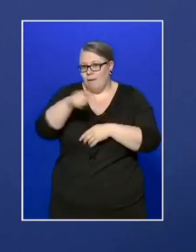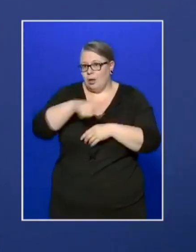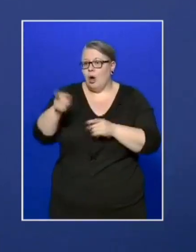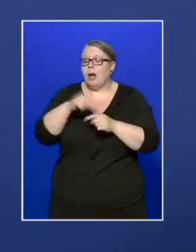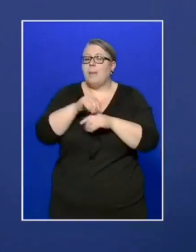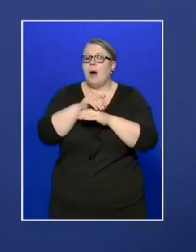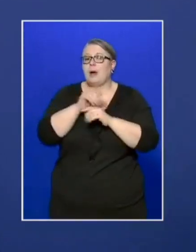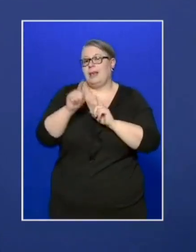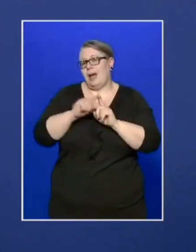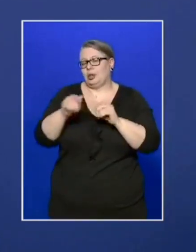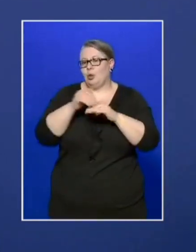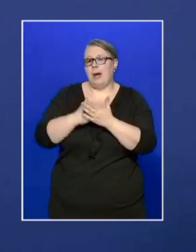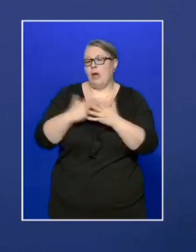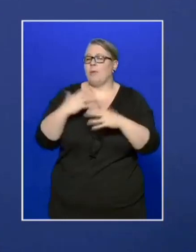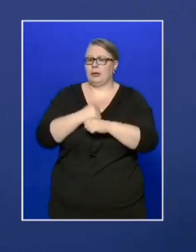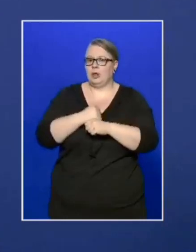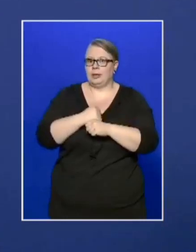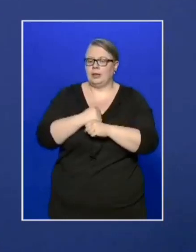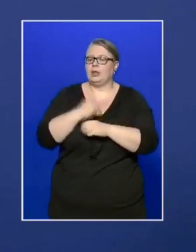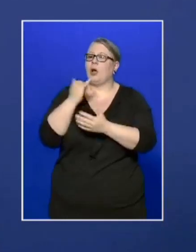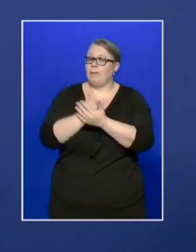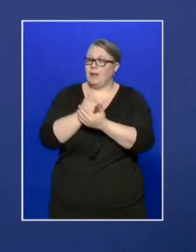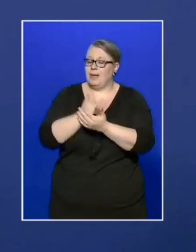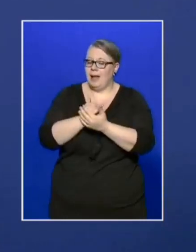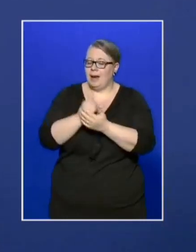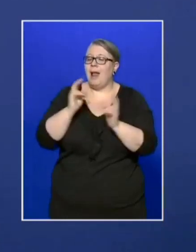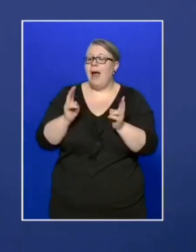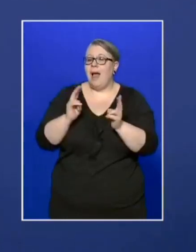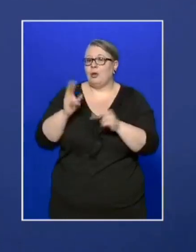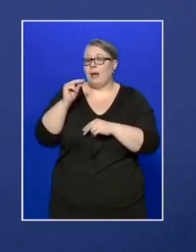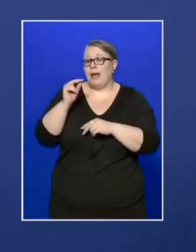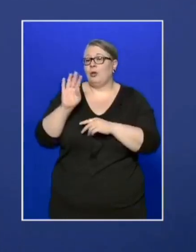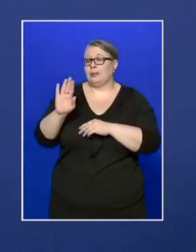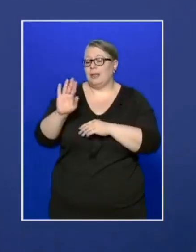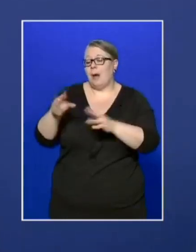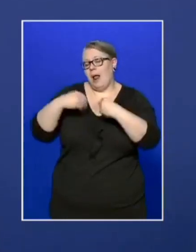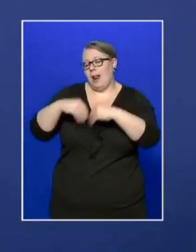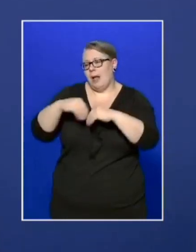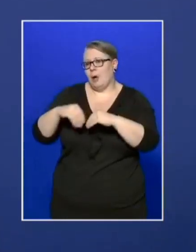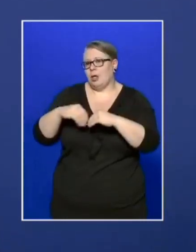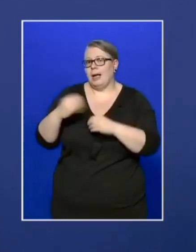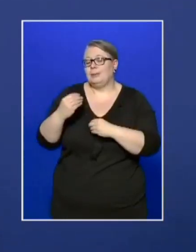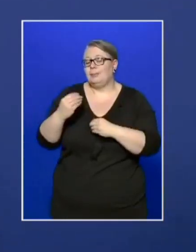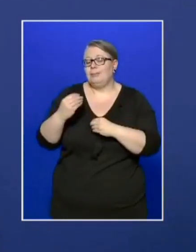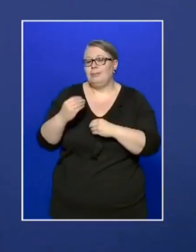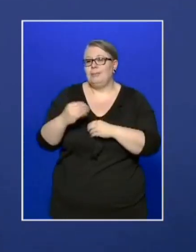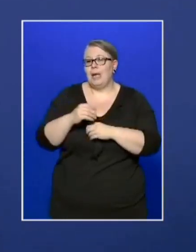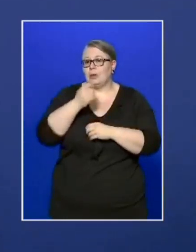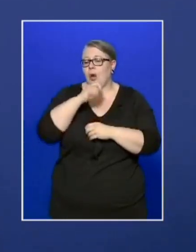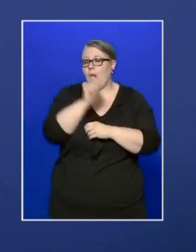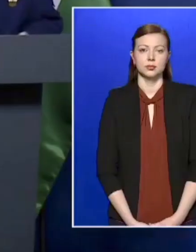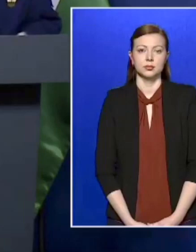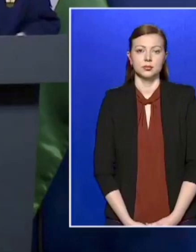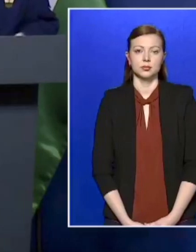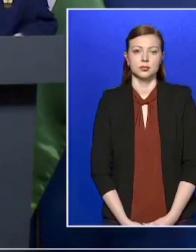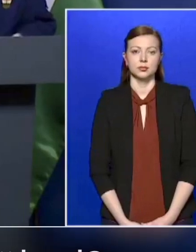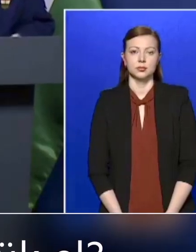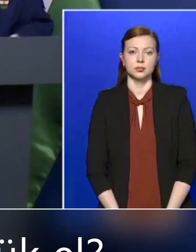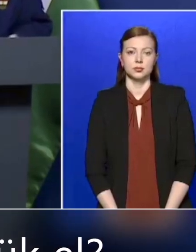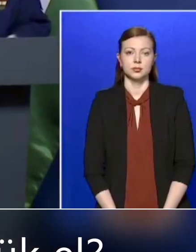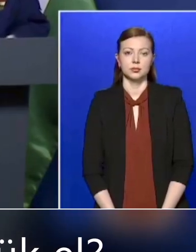korlátozás szabályának betartatása. Igen, előfordulhat, hogy egy rendőrnek kell számot adni arról, hogy miért hagyták el az otthonukat.